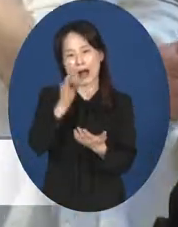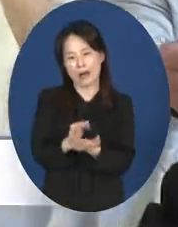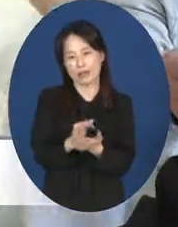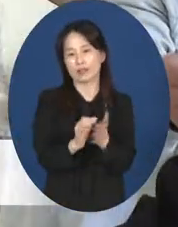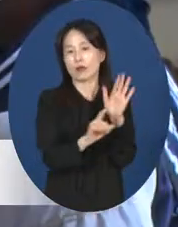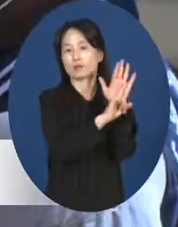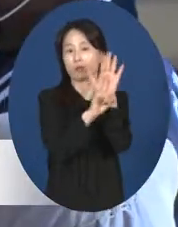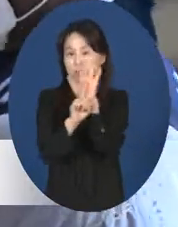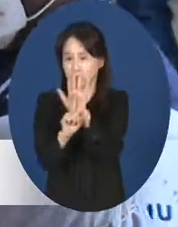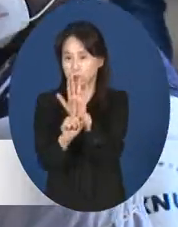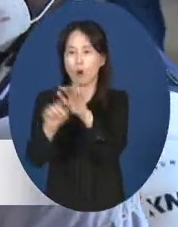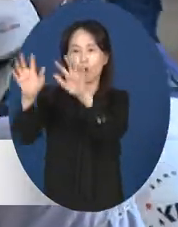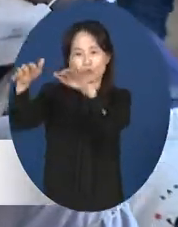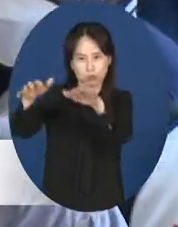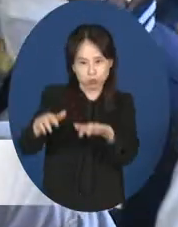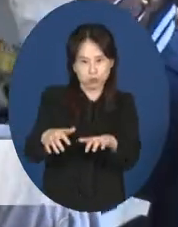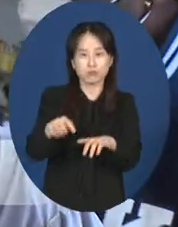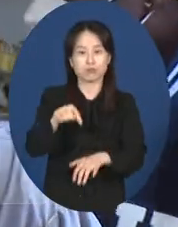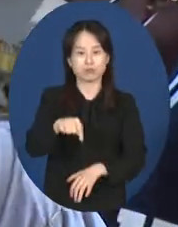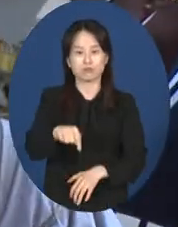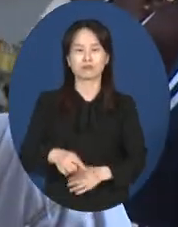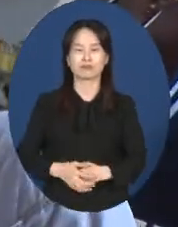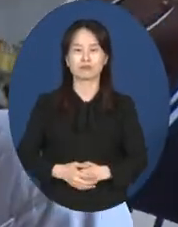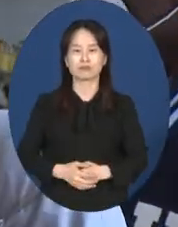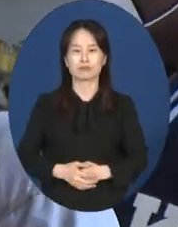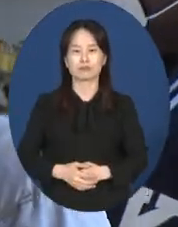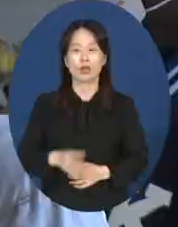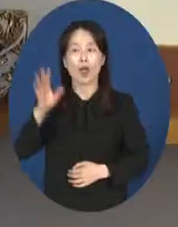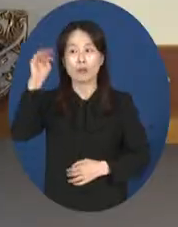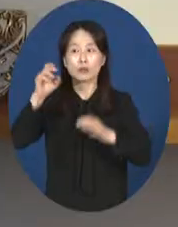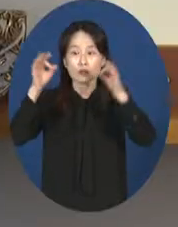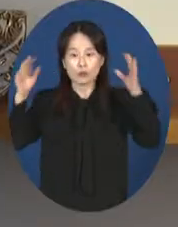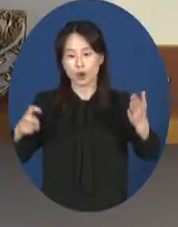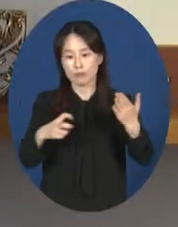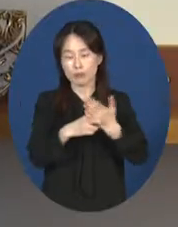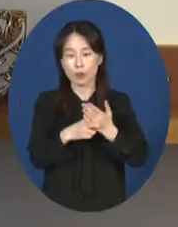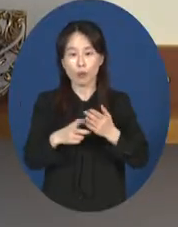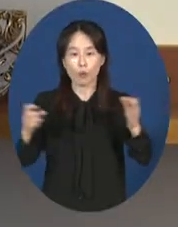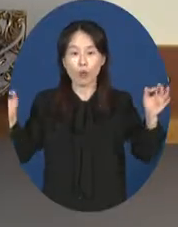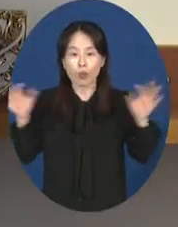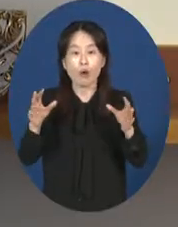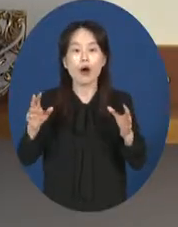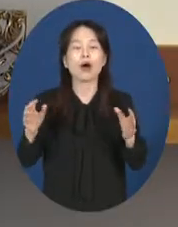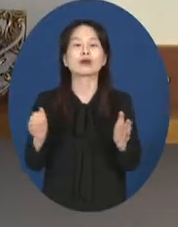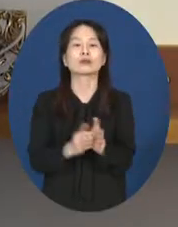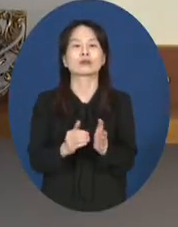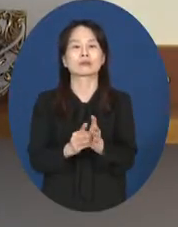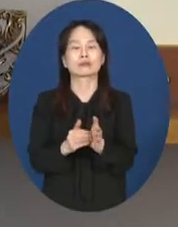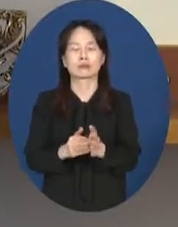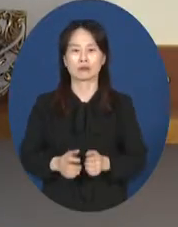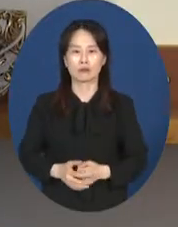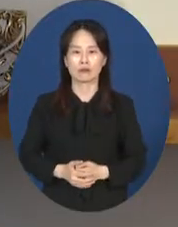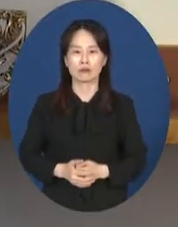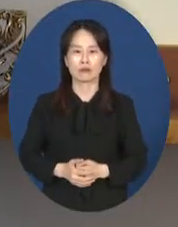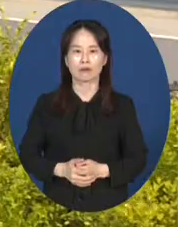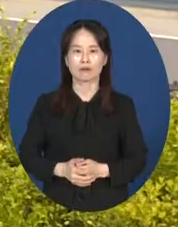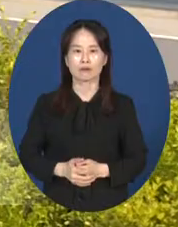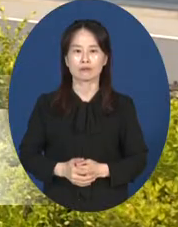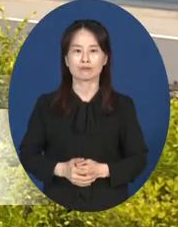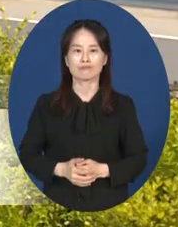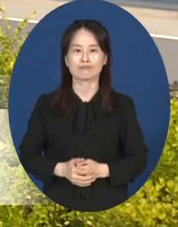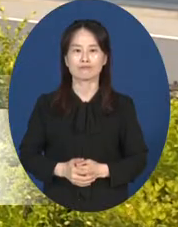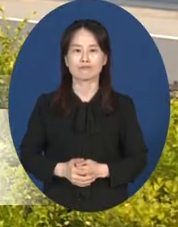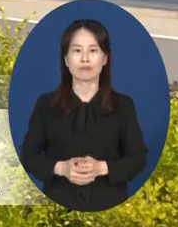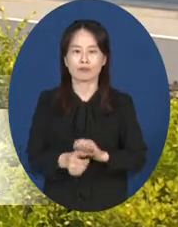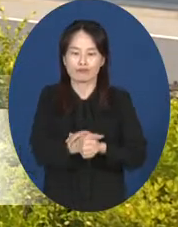내걸어 불러모은 여행지 중 한 곳인데 며칠 만에 금세 표가 팔려나가며 반응이 뜨거웠습니다.